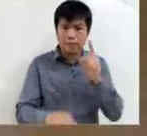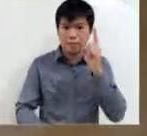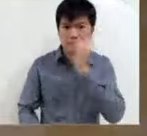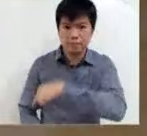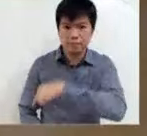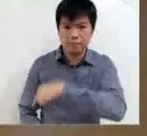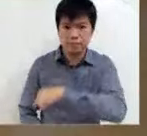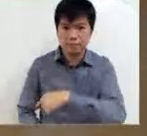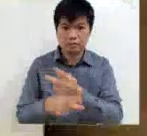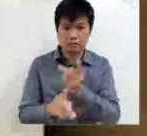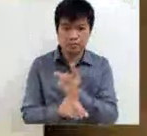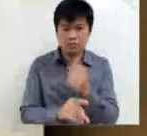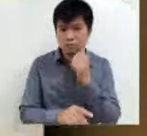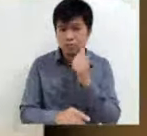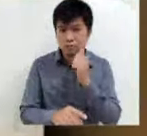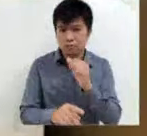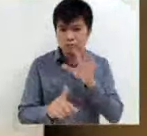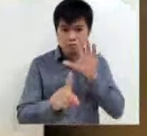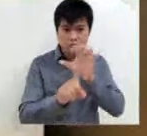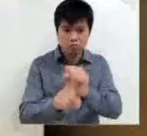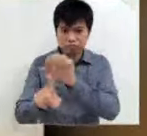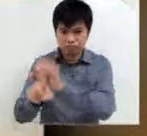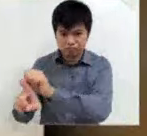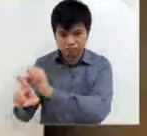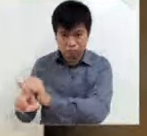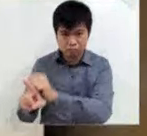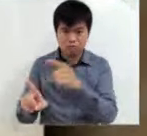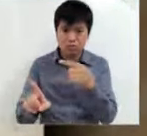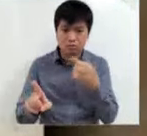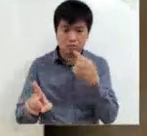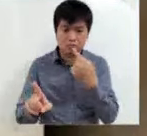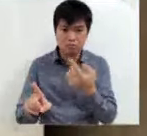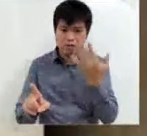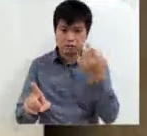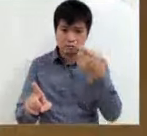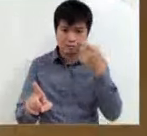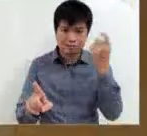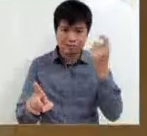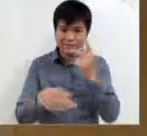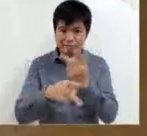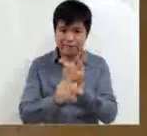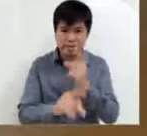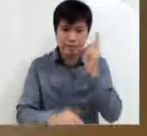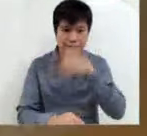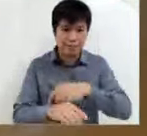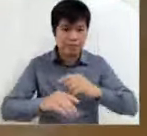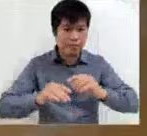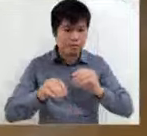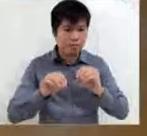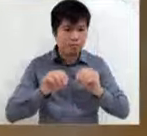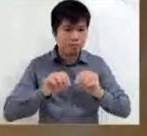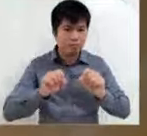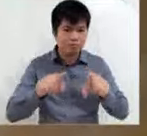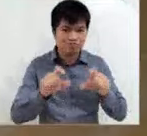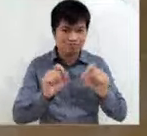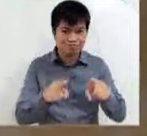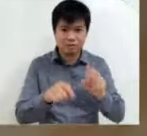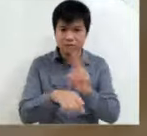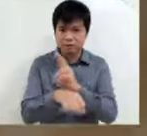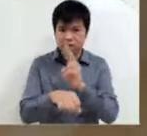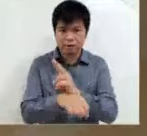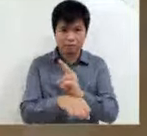babaeng nakatransaksyon. Bukod kasi sa peke ang produktong ibinebenta online, ginagamit nila ang pangalan ng isang